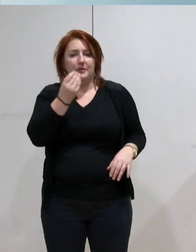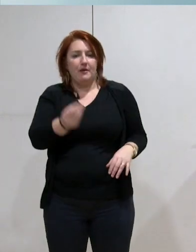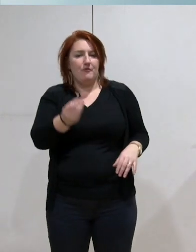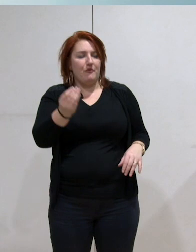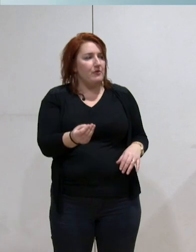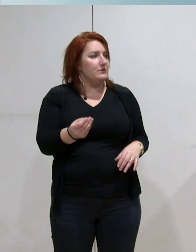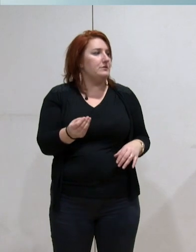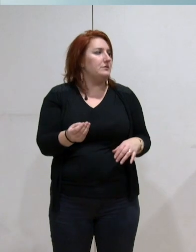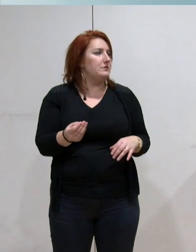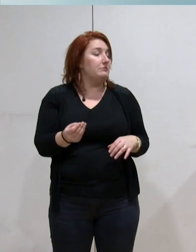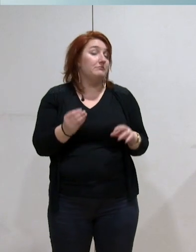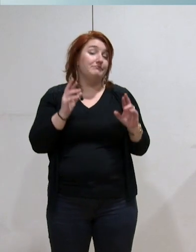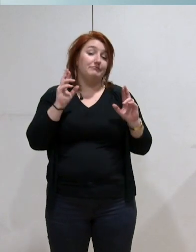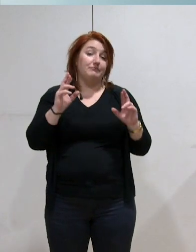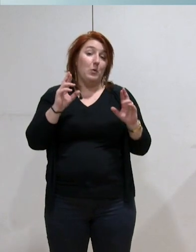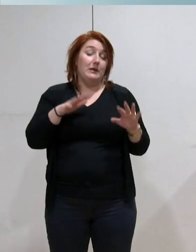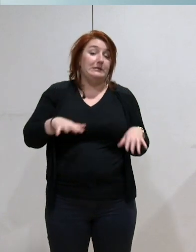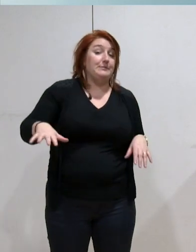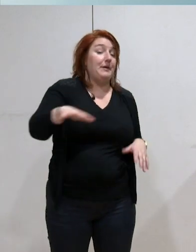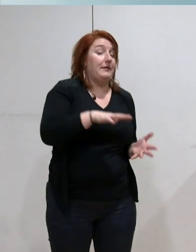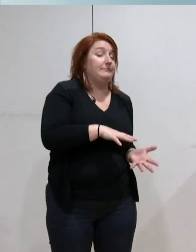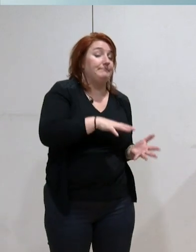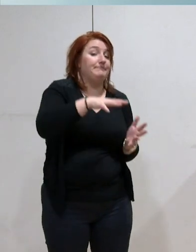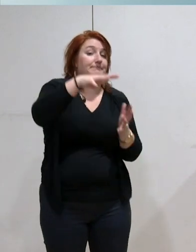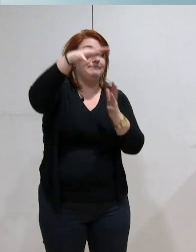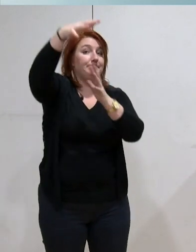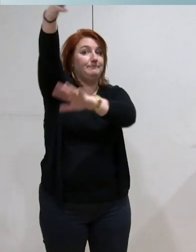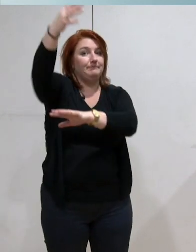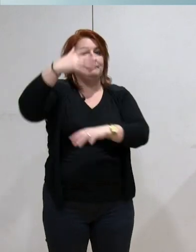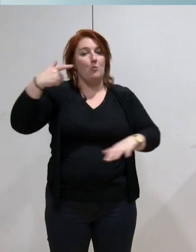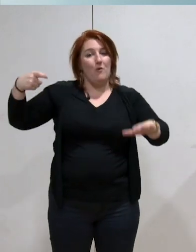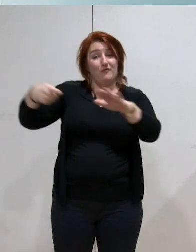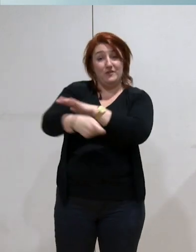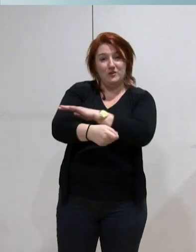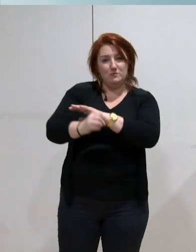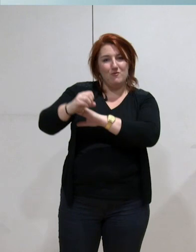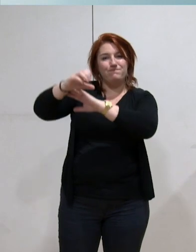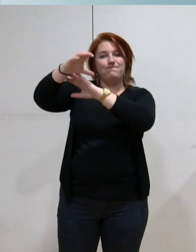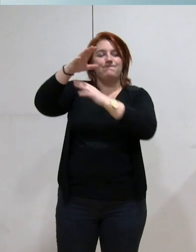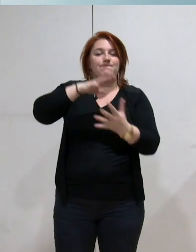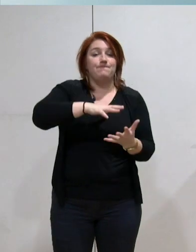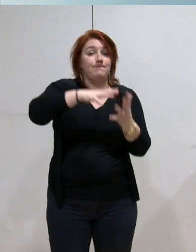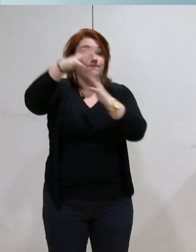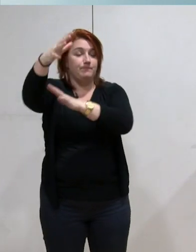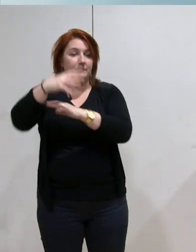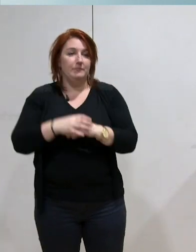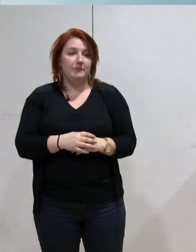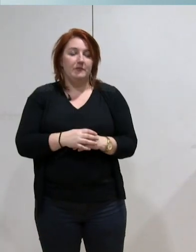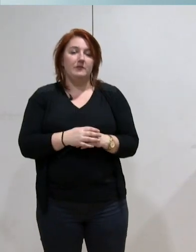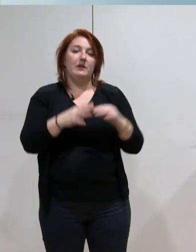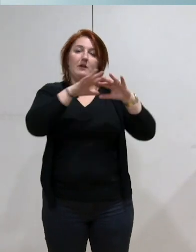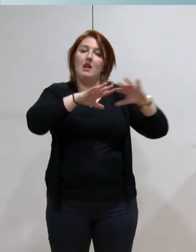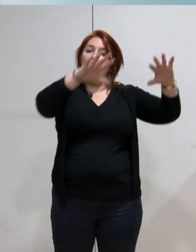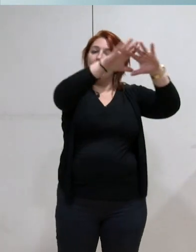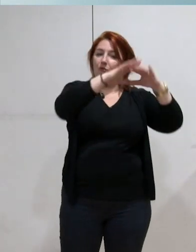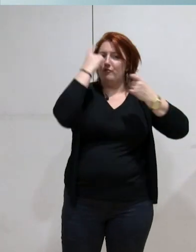et l'espère amené à évoluer sous la l'évolution des financements sur à la fois la part de la réflexion interne à la